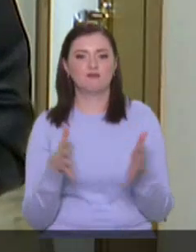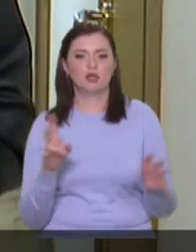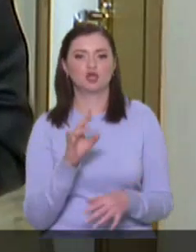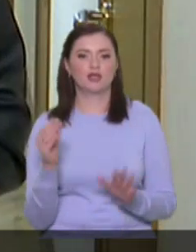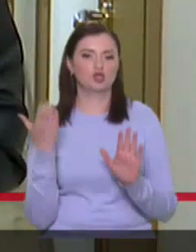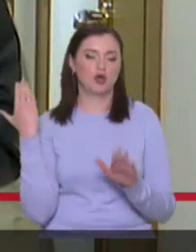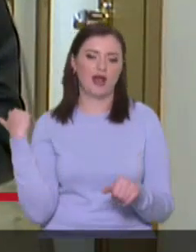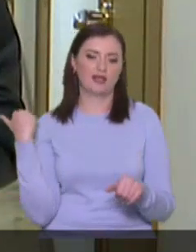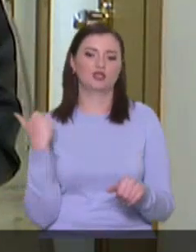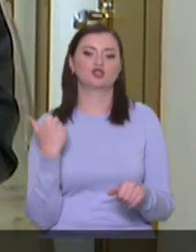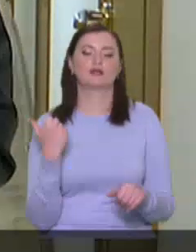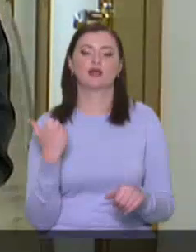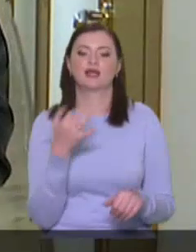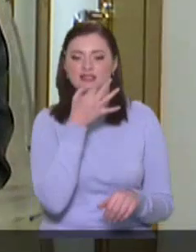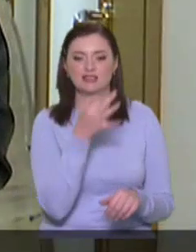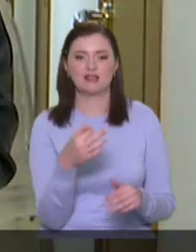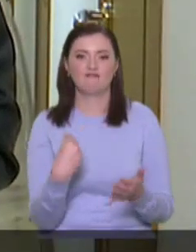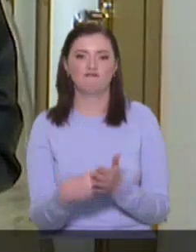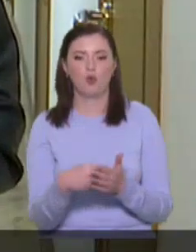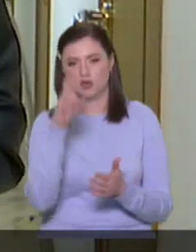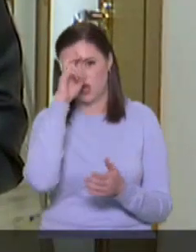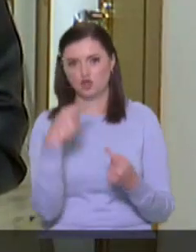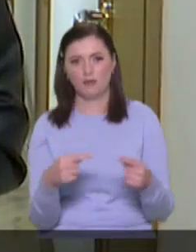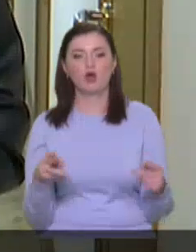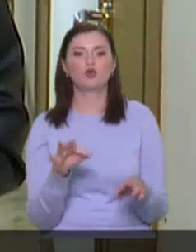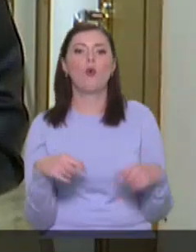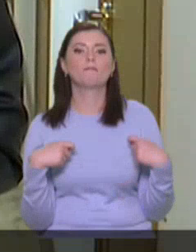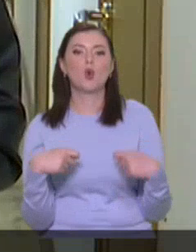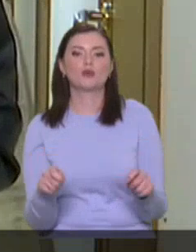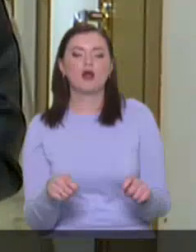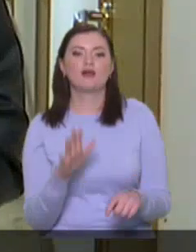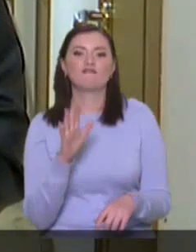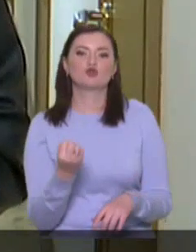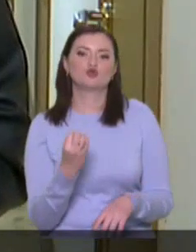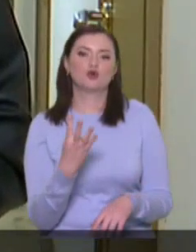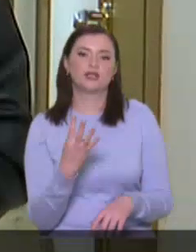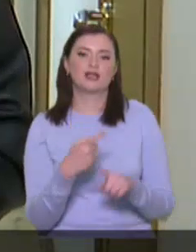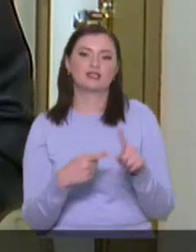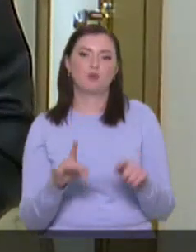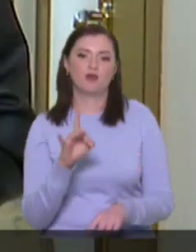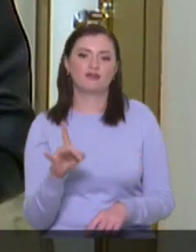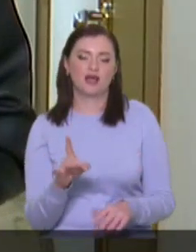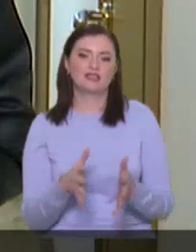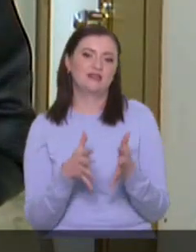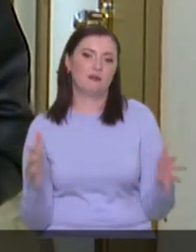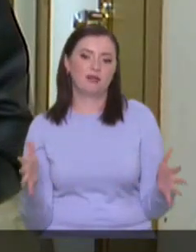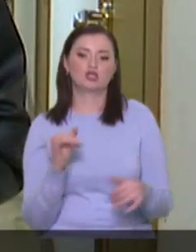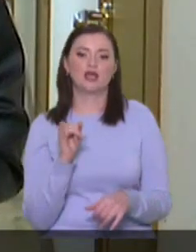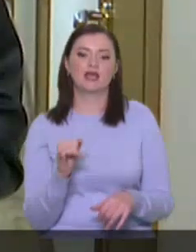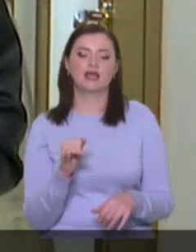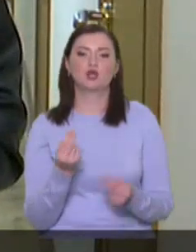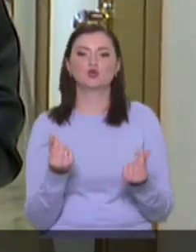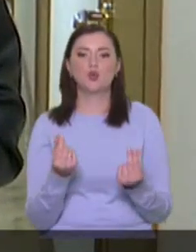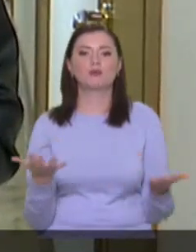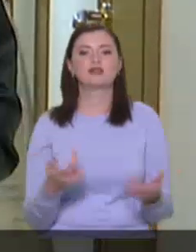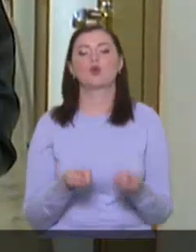раніше зазначав фонд держмайна, то продали її у 14,5 разів більше. І от, власне, сума, за